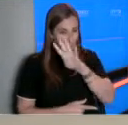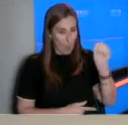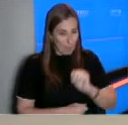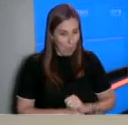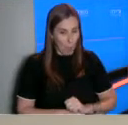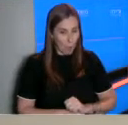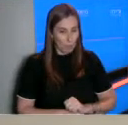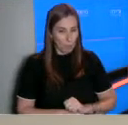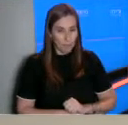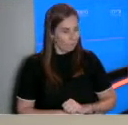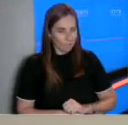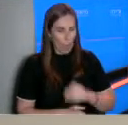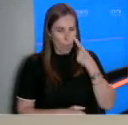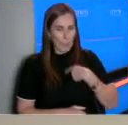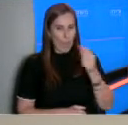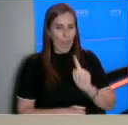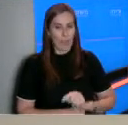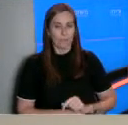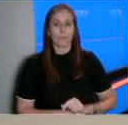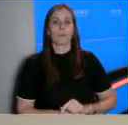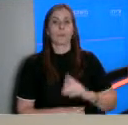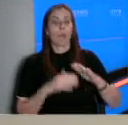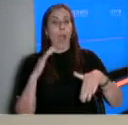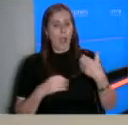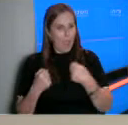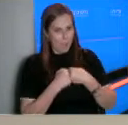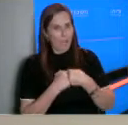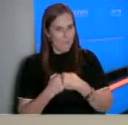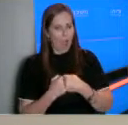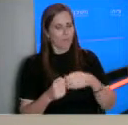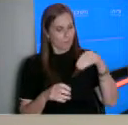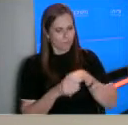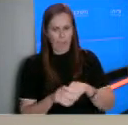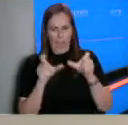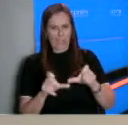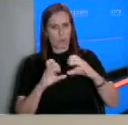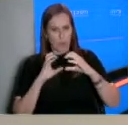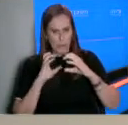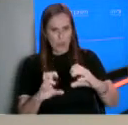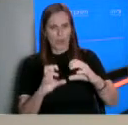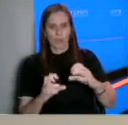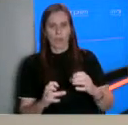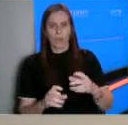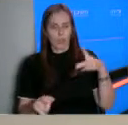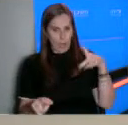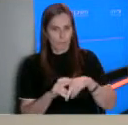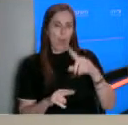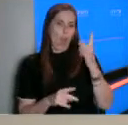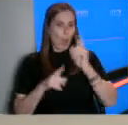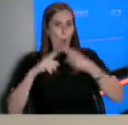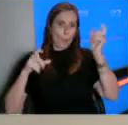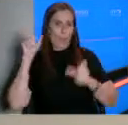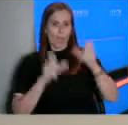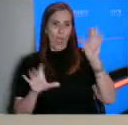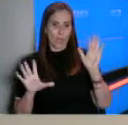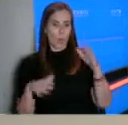הזה? לא נראה לי. ובכן, לאחר מאבק עיקש שכלל חסימות כבישים שהפריעו לכל מיני